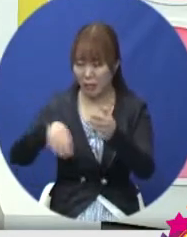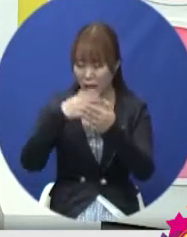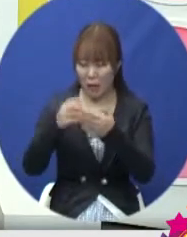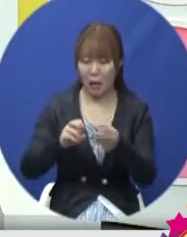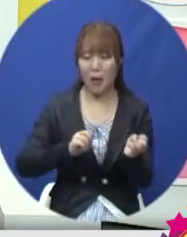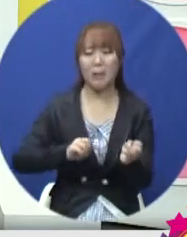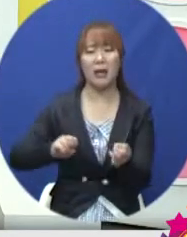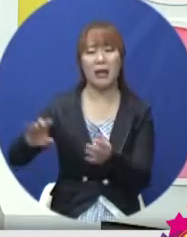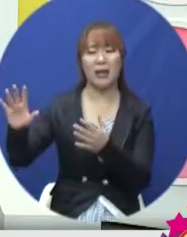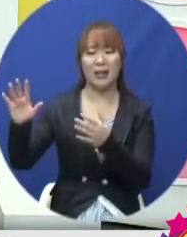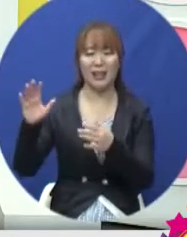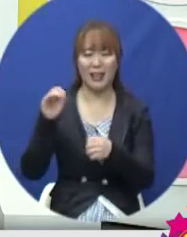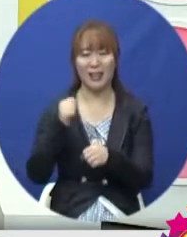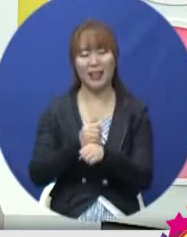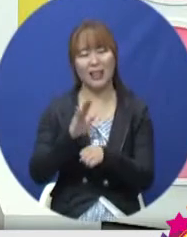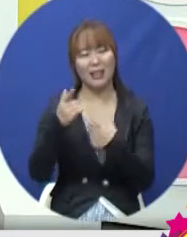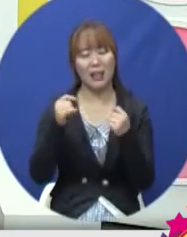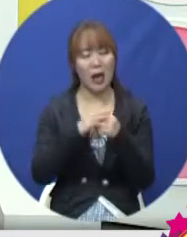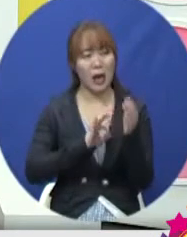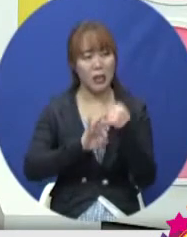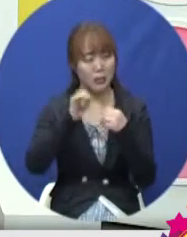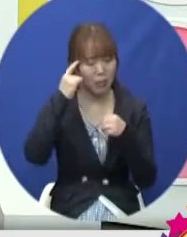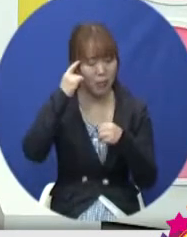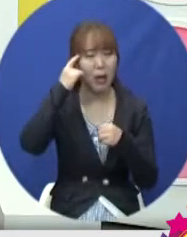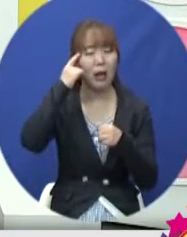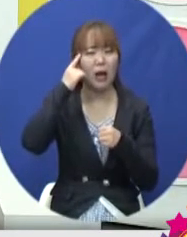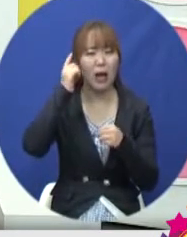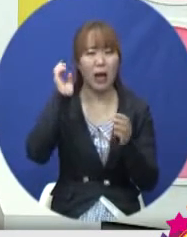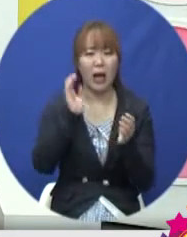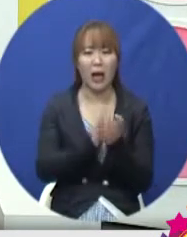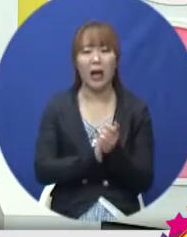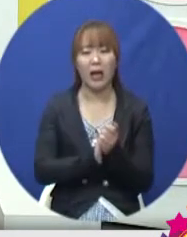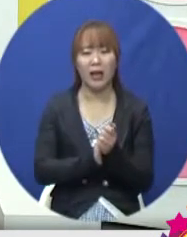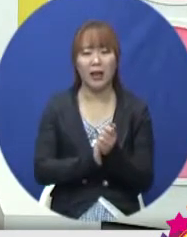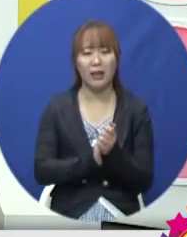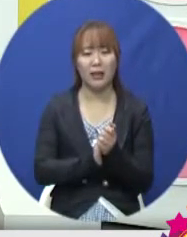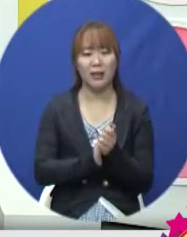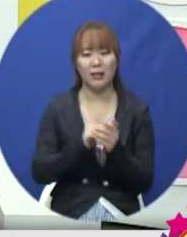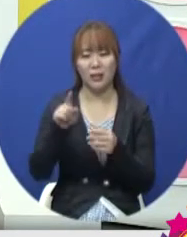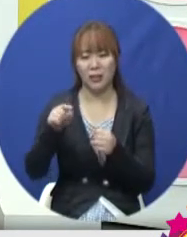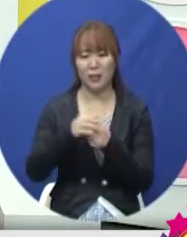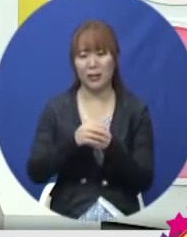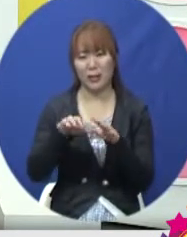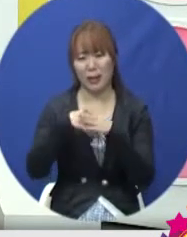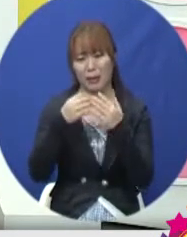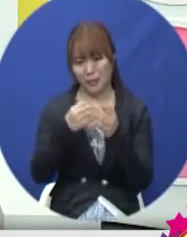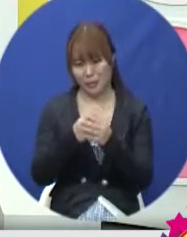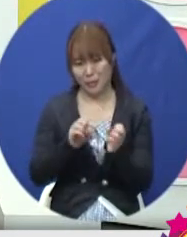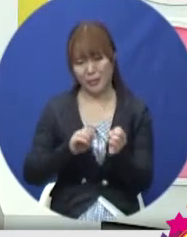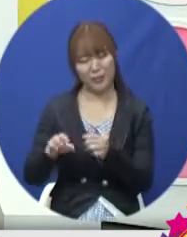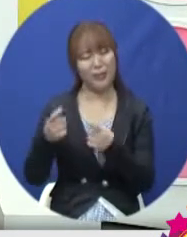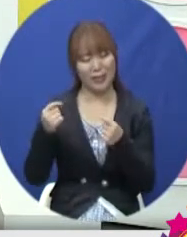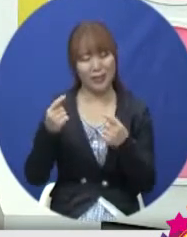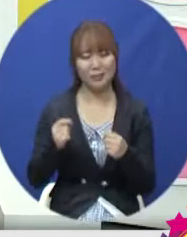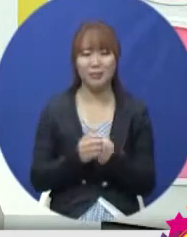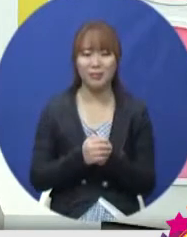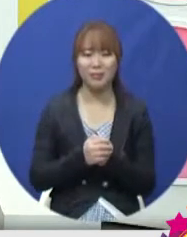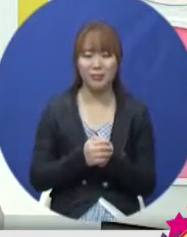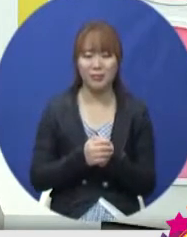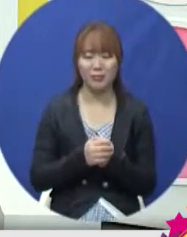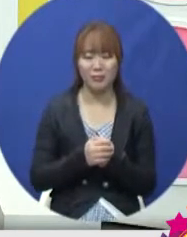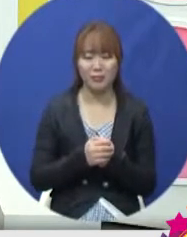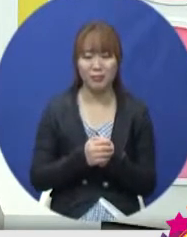아이고. 나갔어요. 나갔는데 아침에 생각하니까 아 그거 갖고 나와서 잡아주는 게 없더라고요. 네.